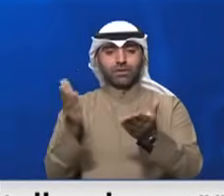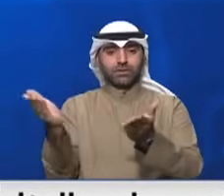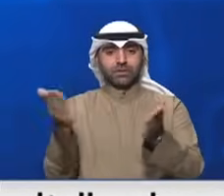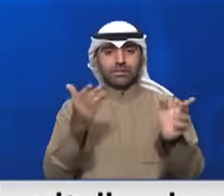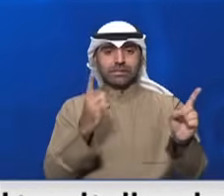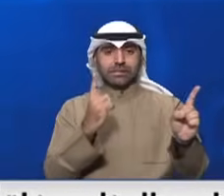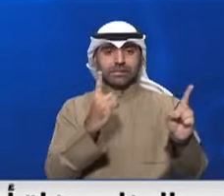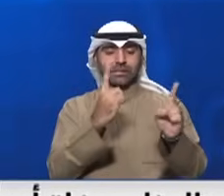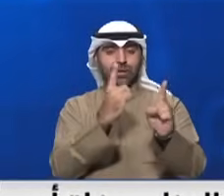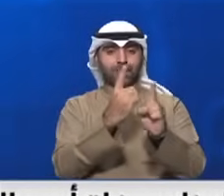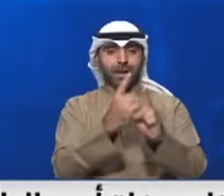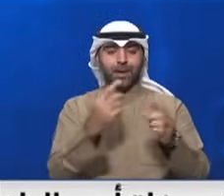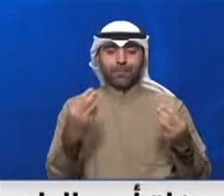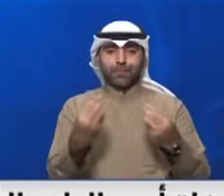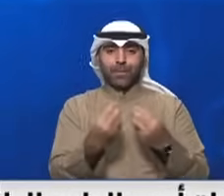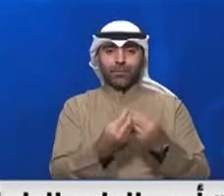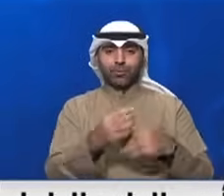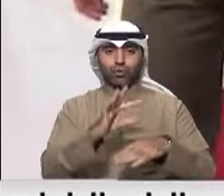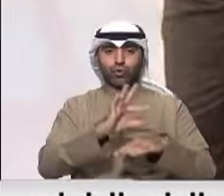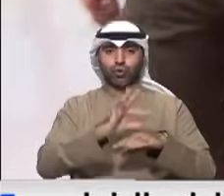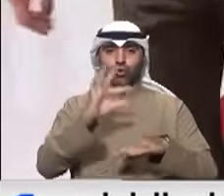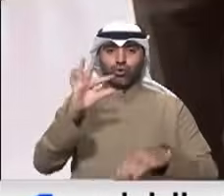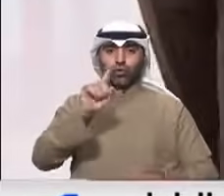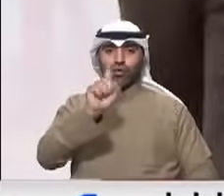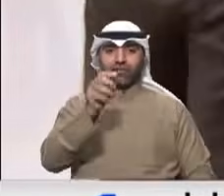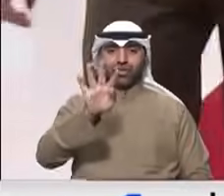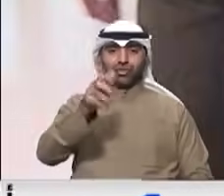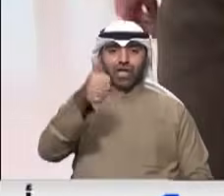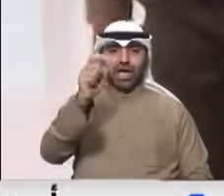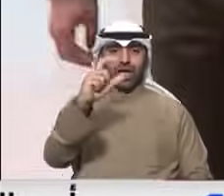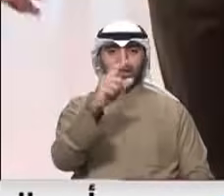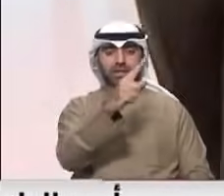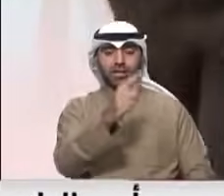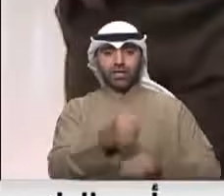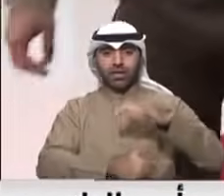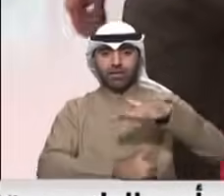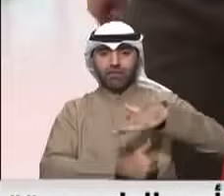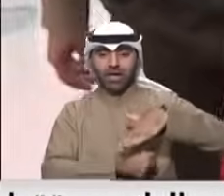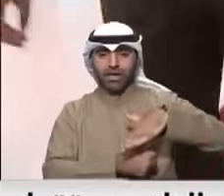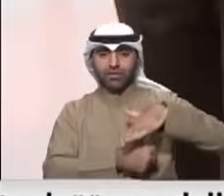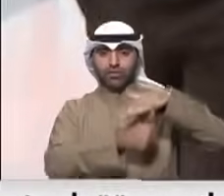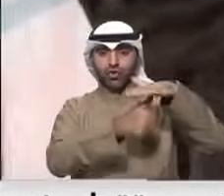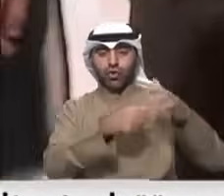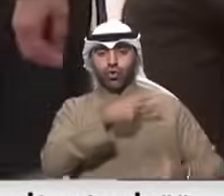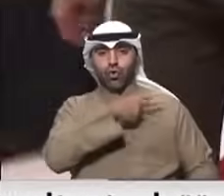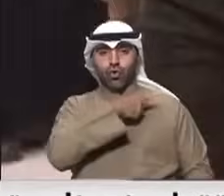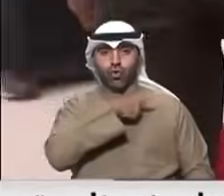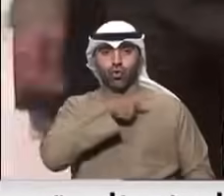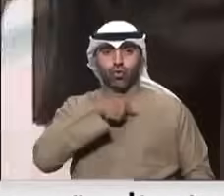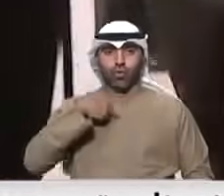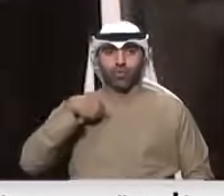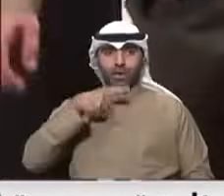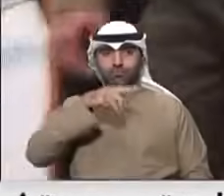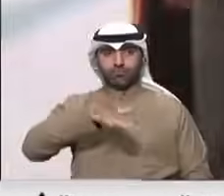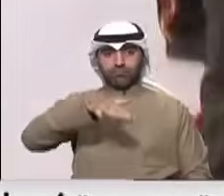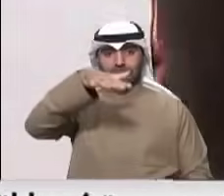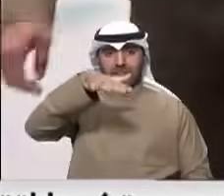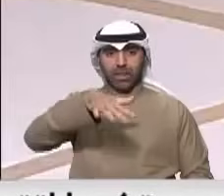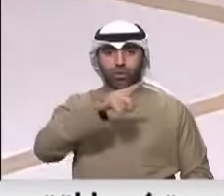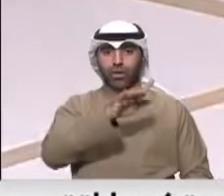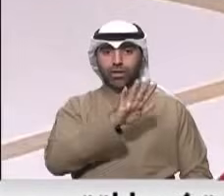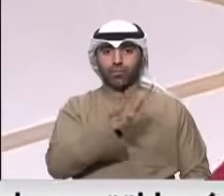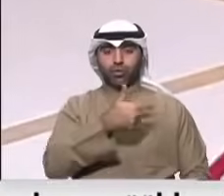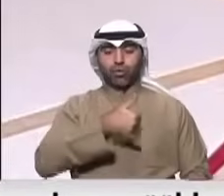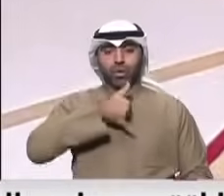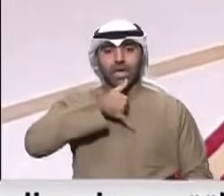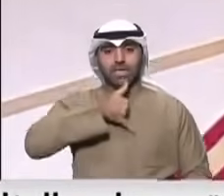فخامه الدكتور رشاد محمد العليمي رئيس مجلس القياده الرئاسي في الجمهوريه اليمنيه الشقيقه والوفد المرافقه